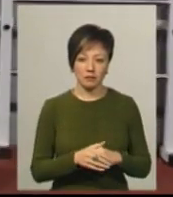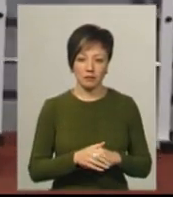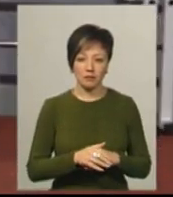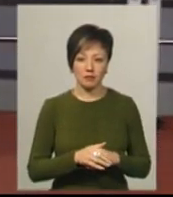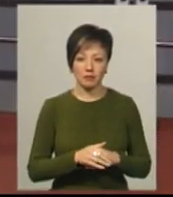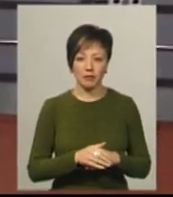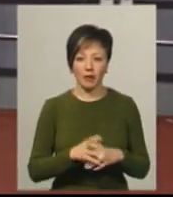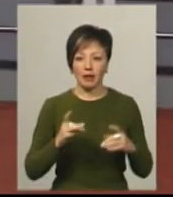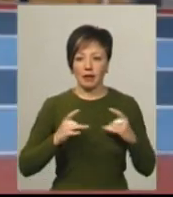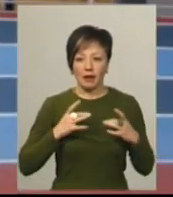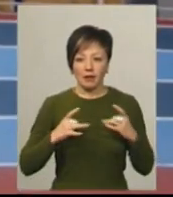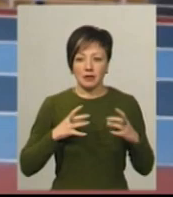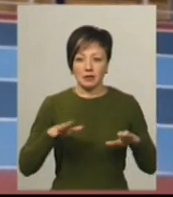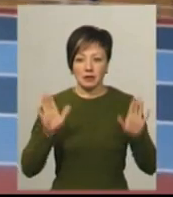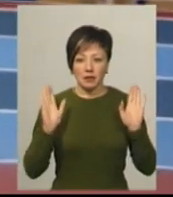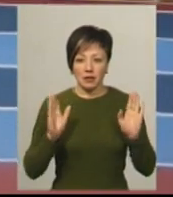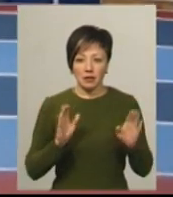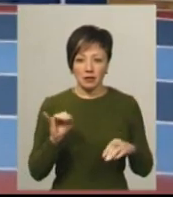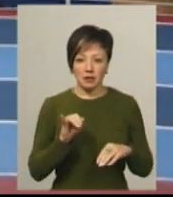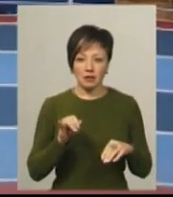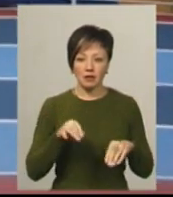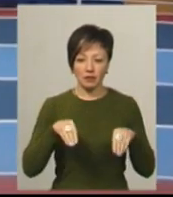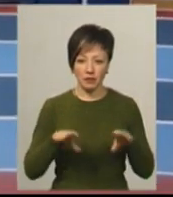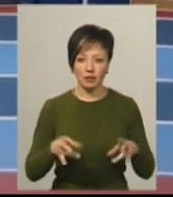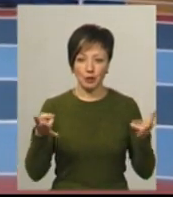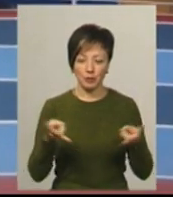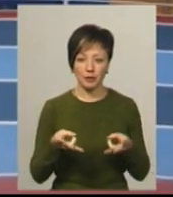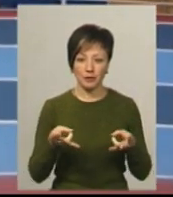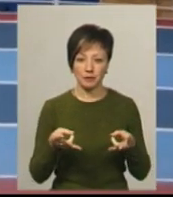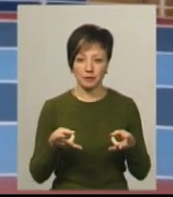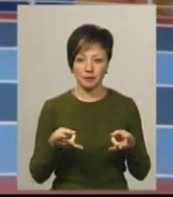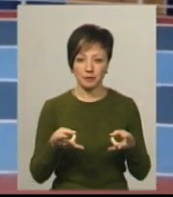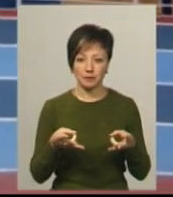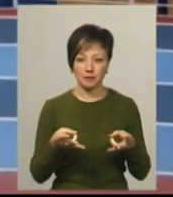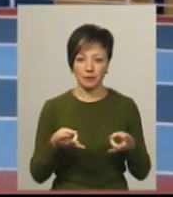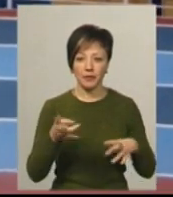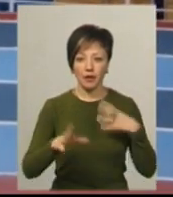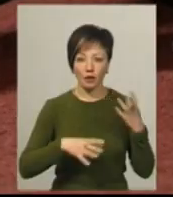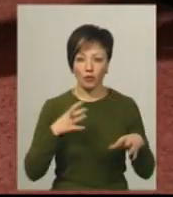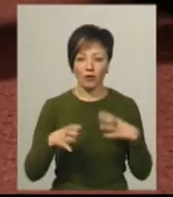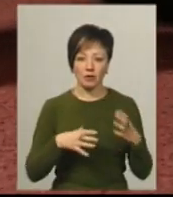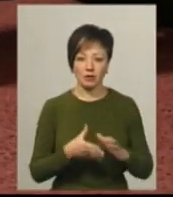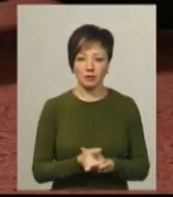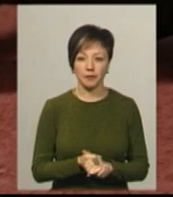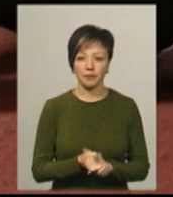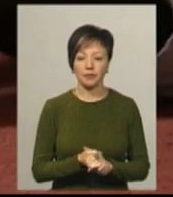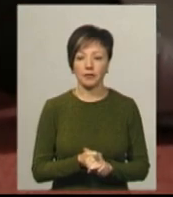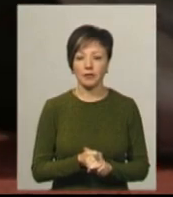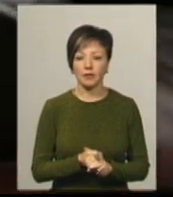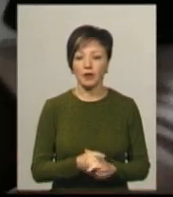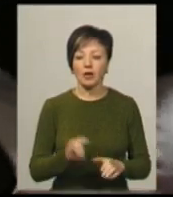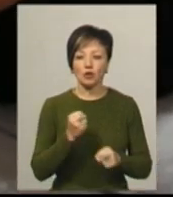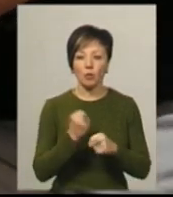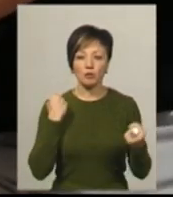мене трішки нерви вже здали, і я вирішив, що треба такі тренуватись, не дивлячись ні на що. Зроблять спортивний